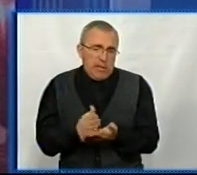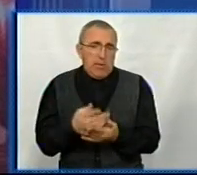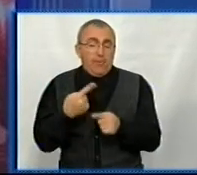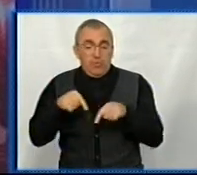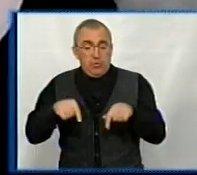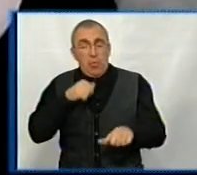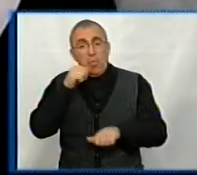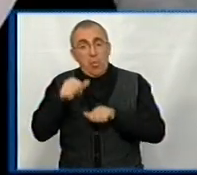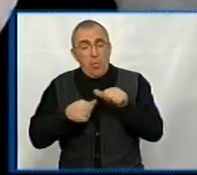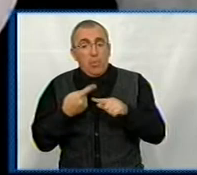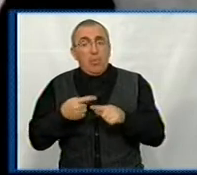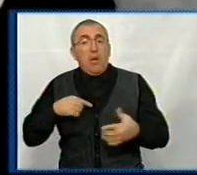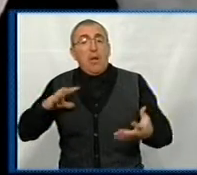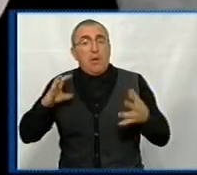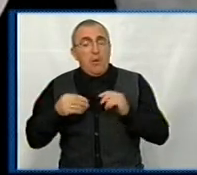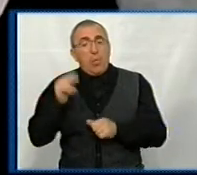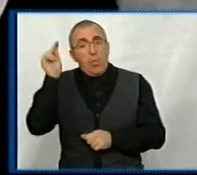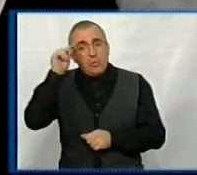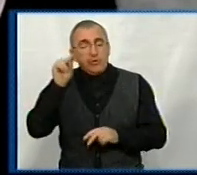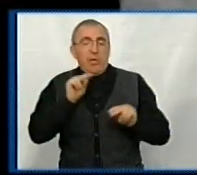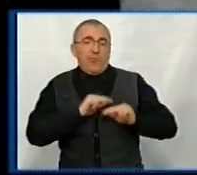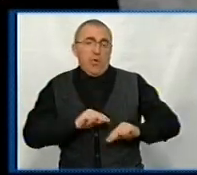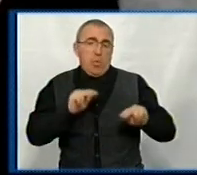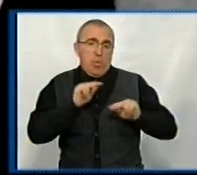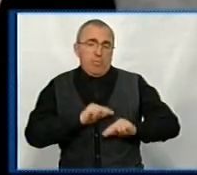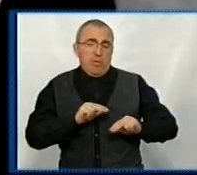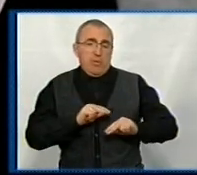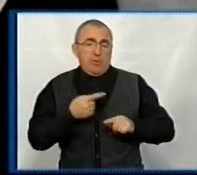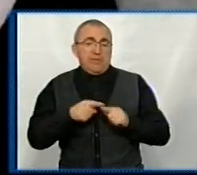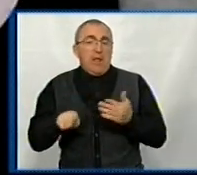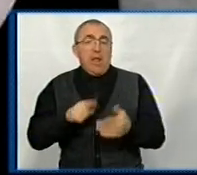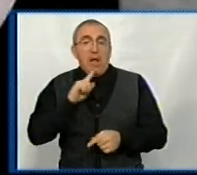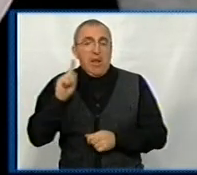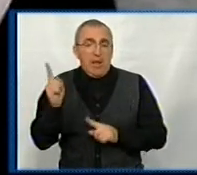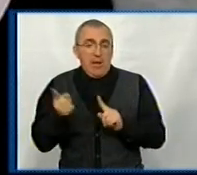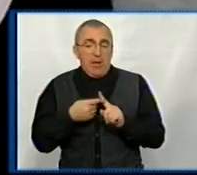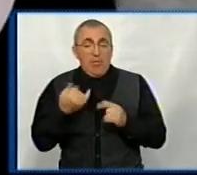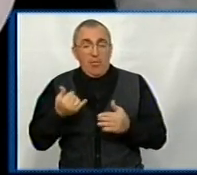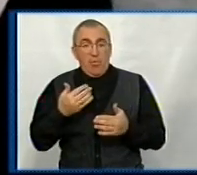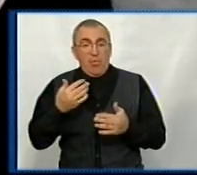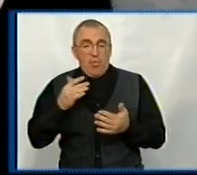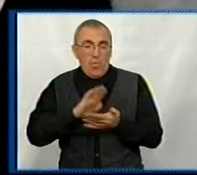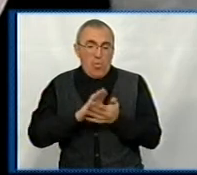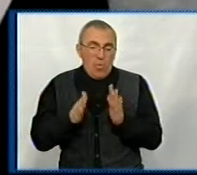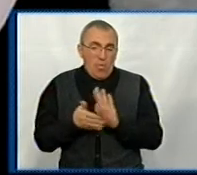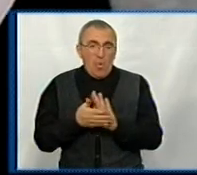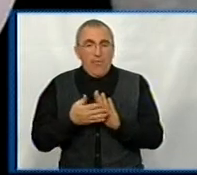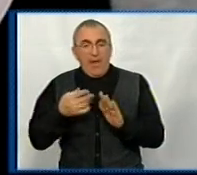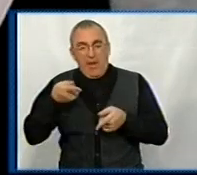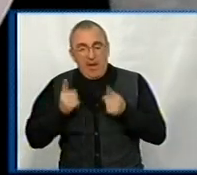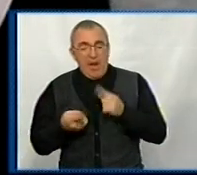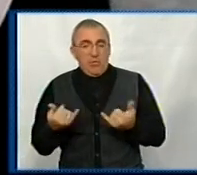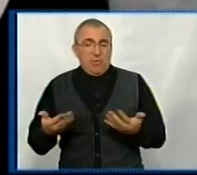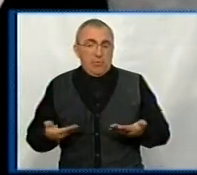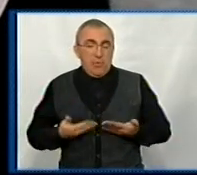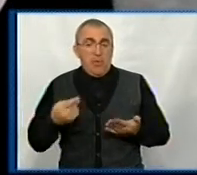цьому році для мене це результати учнівських робіт. Цей рік умови сучасності, реалії сьогодення, да, поставили